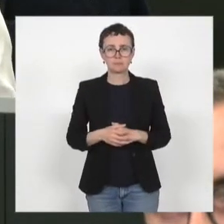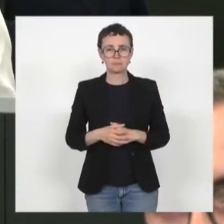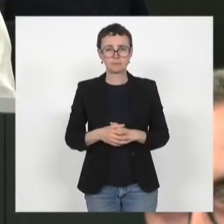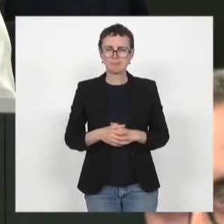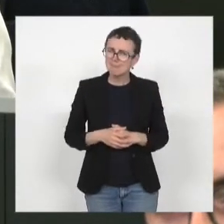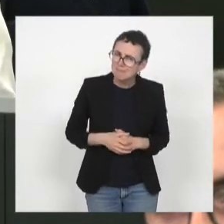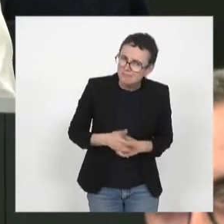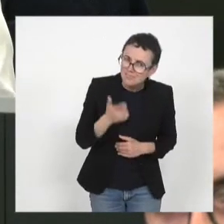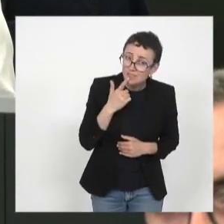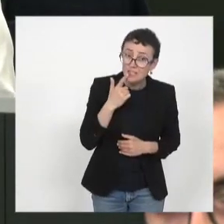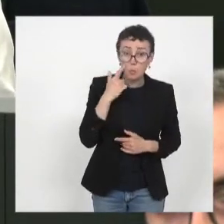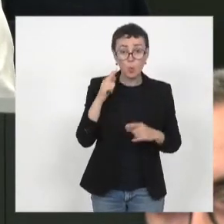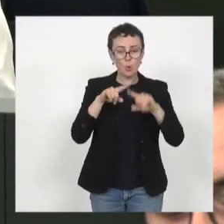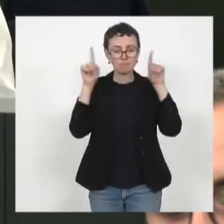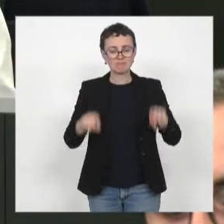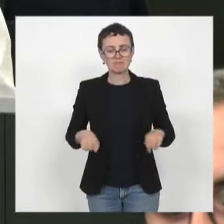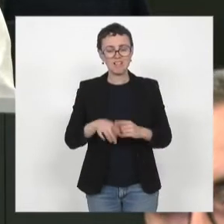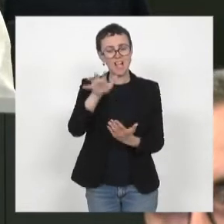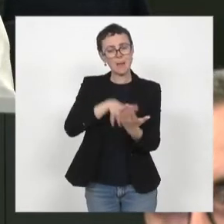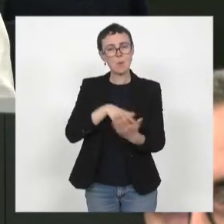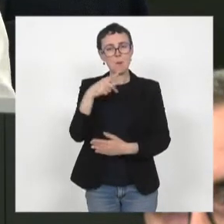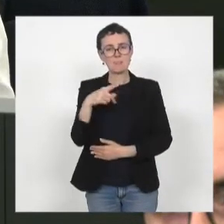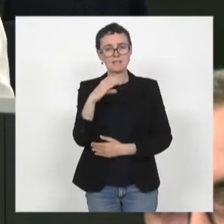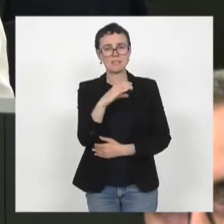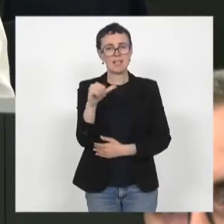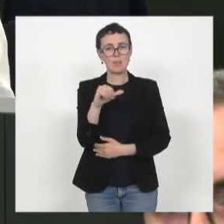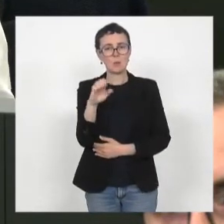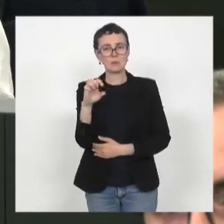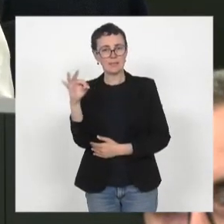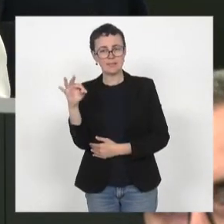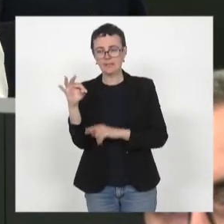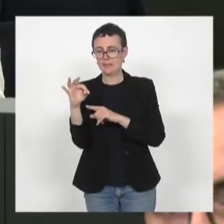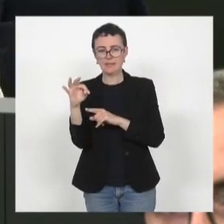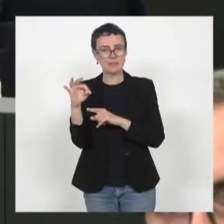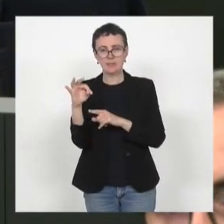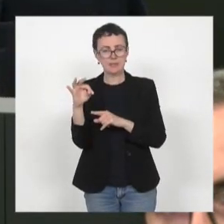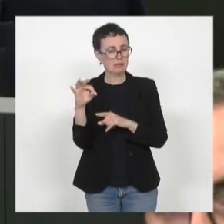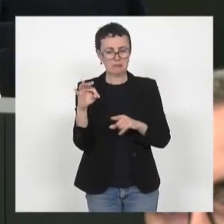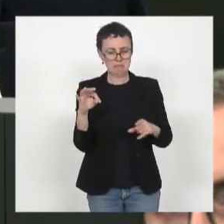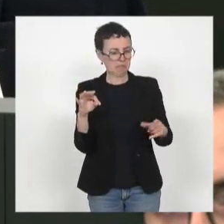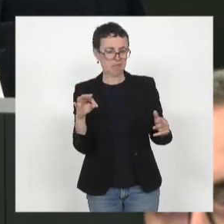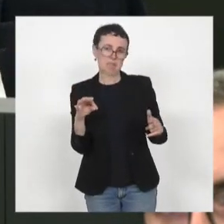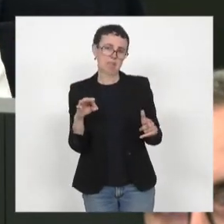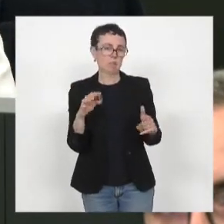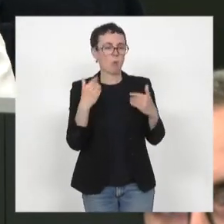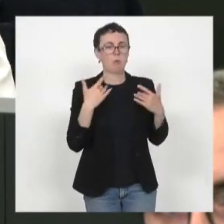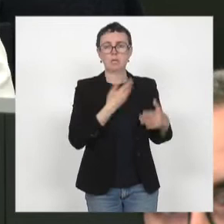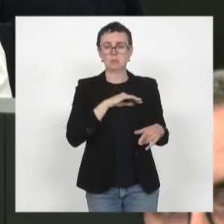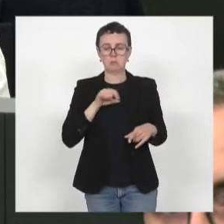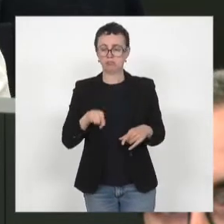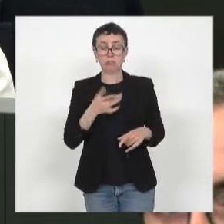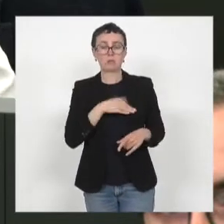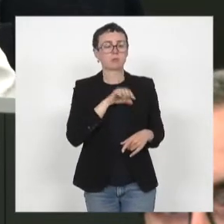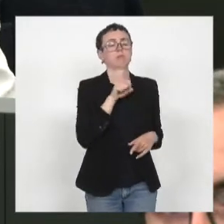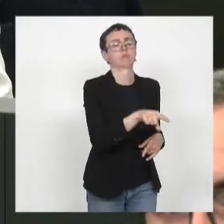une iniquité du service public et un manque de lisibilité pour les personnes qui habitent notre métropole. À ce titre, c'est